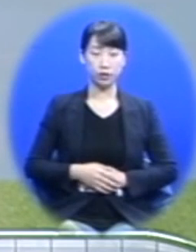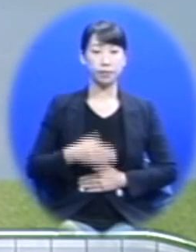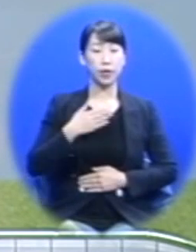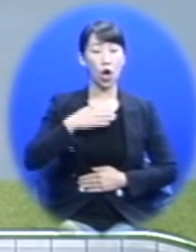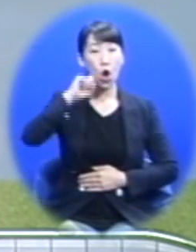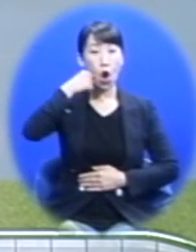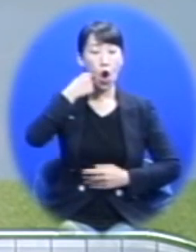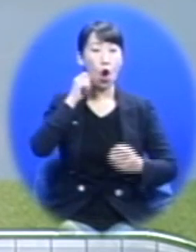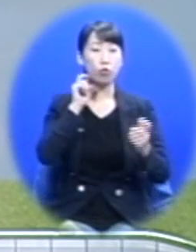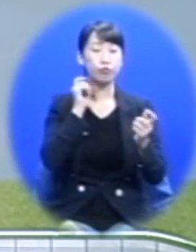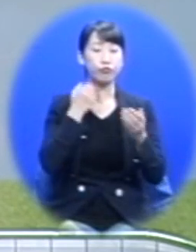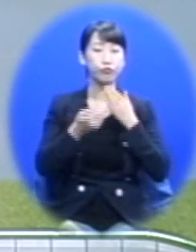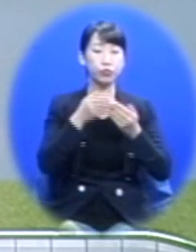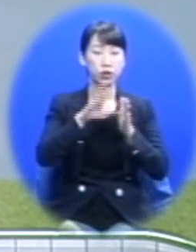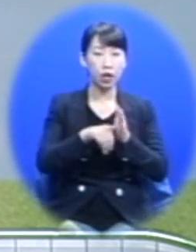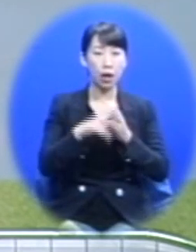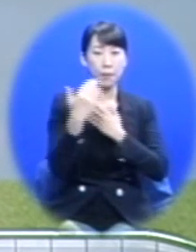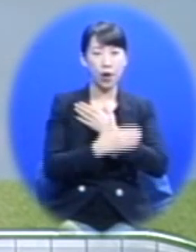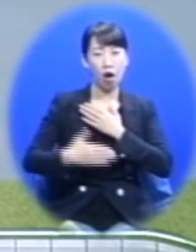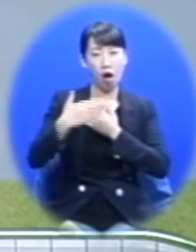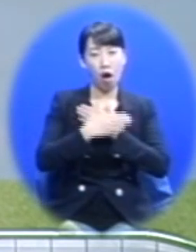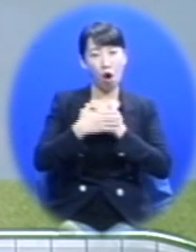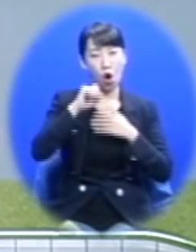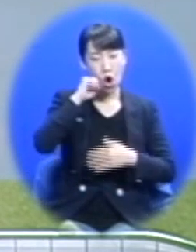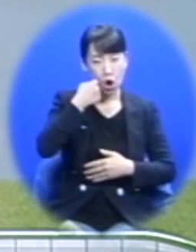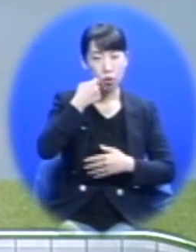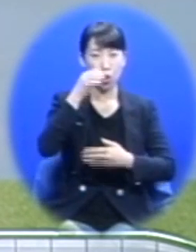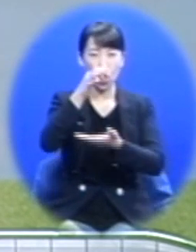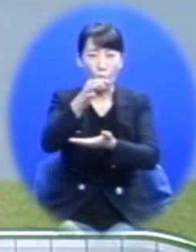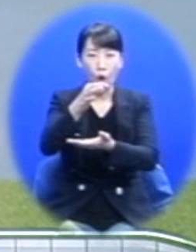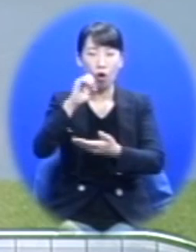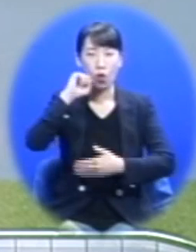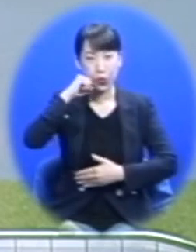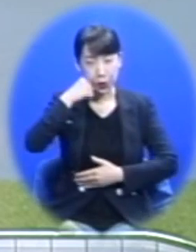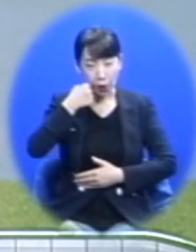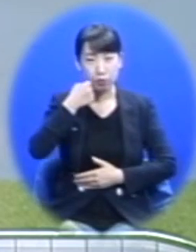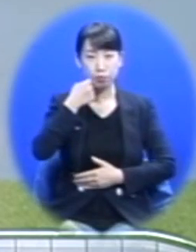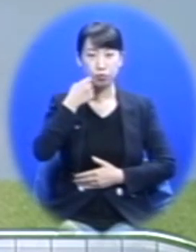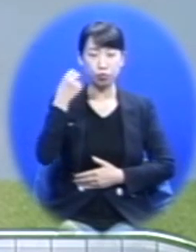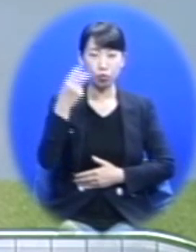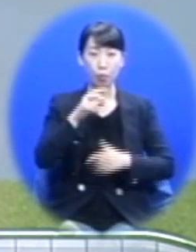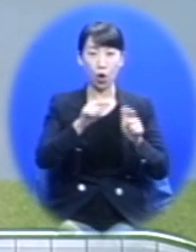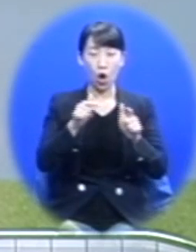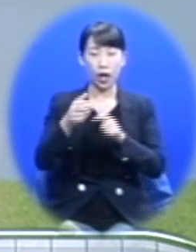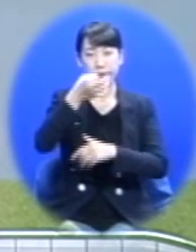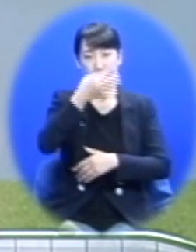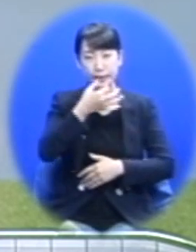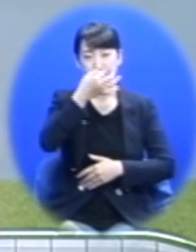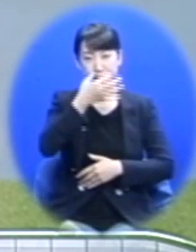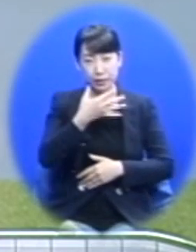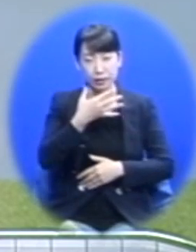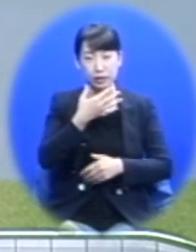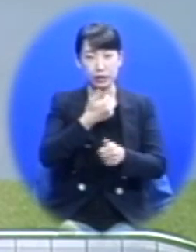단순히 뭐 육체적인 어려움 또는 재정적인 어려움 또는 뭐 그분이 겪게 될 여러 가지 힘들고 극복해야